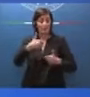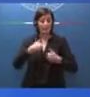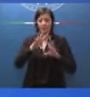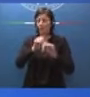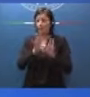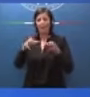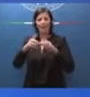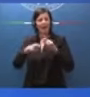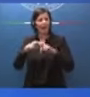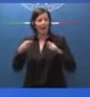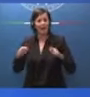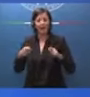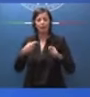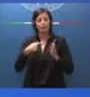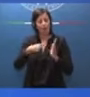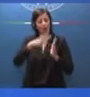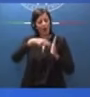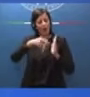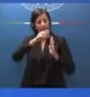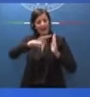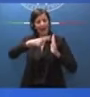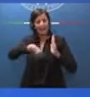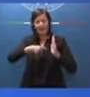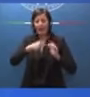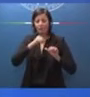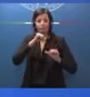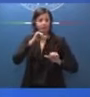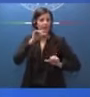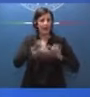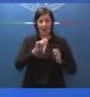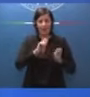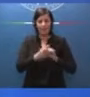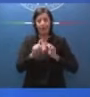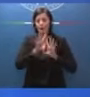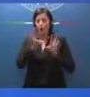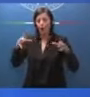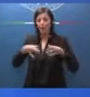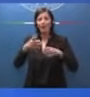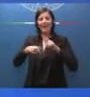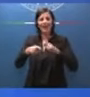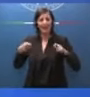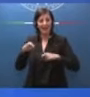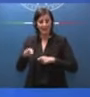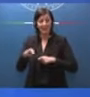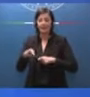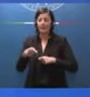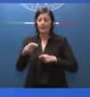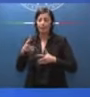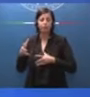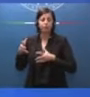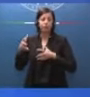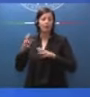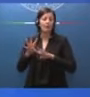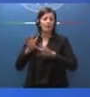cambia l'agenda e la scaletta delle priorità e quindi tutta la comunità leghista sarà fisicamente o